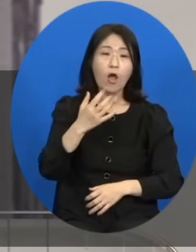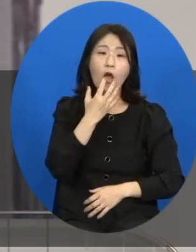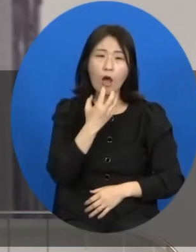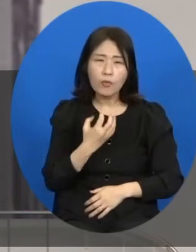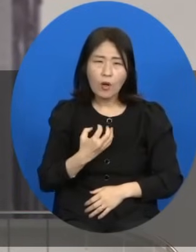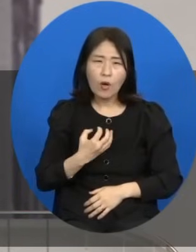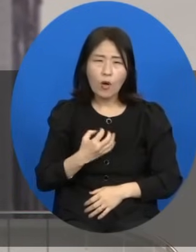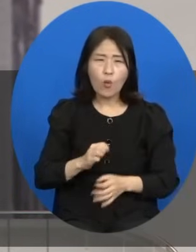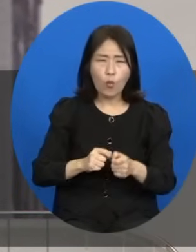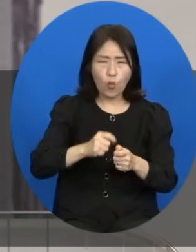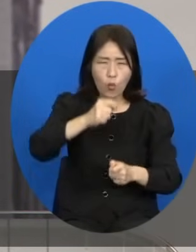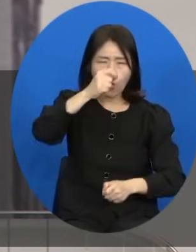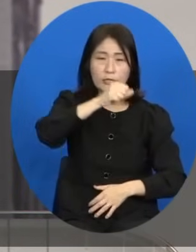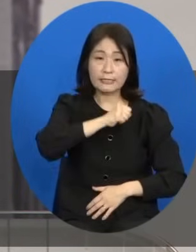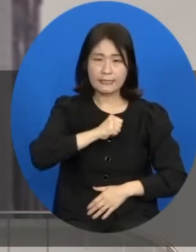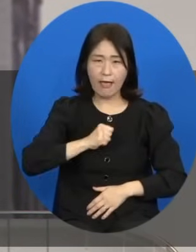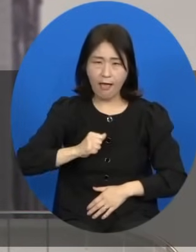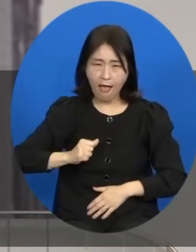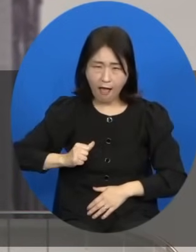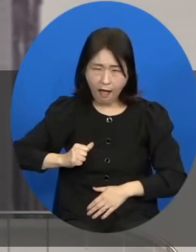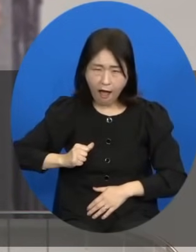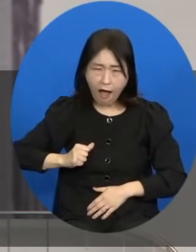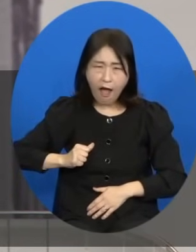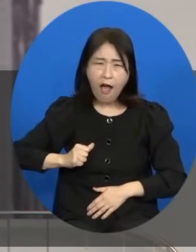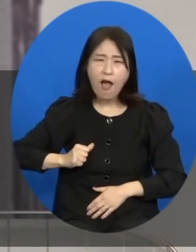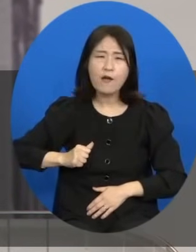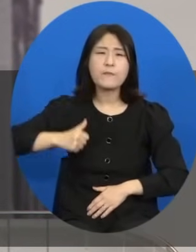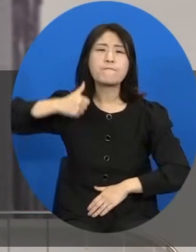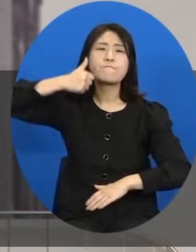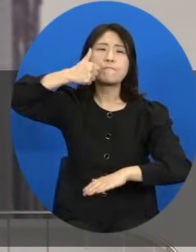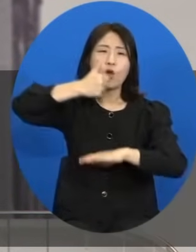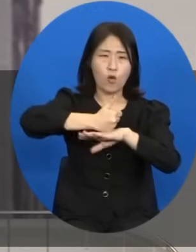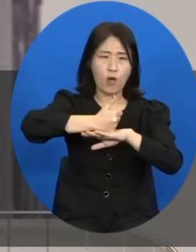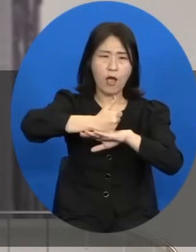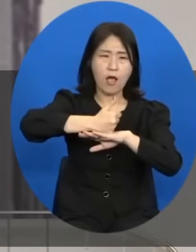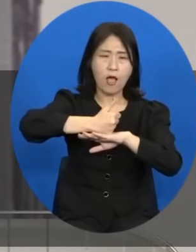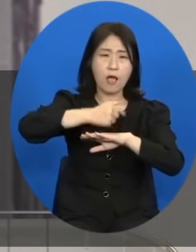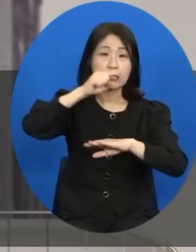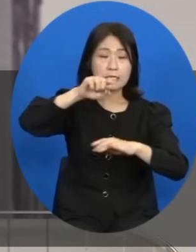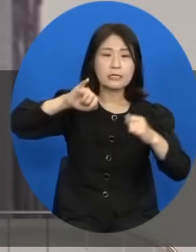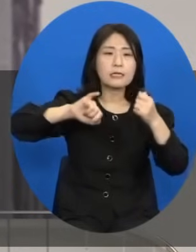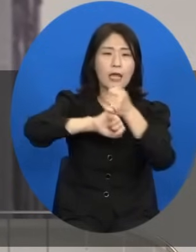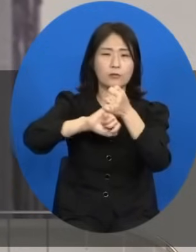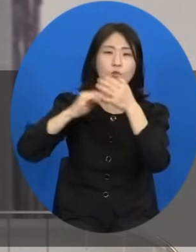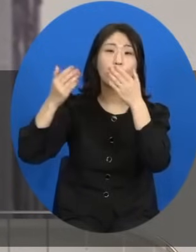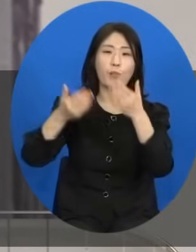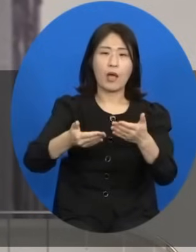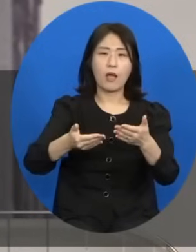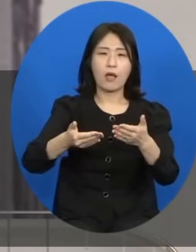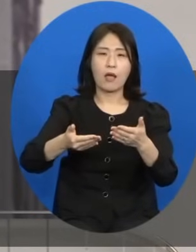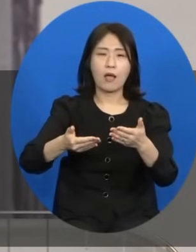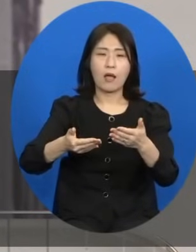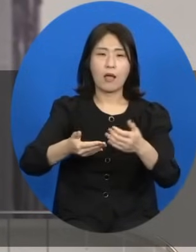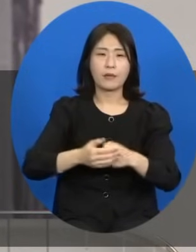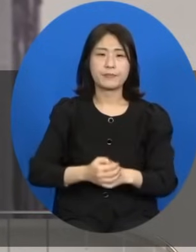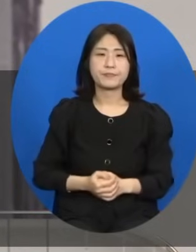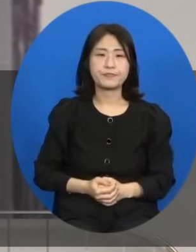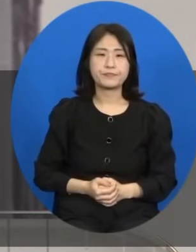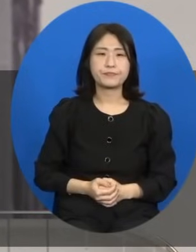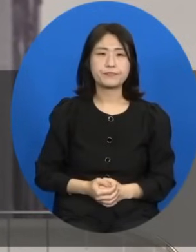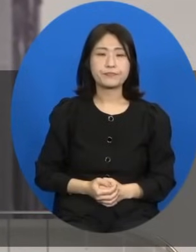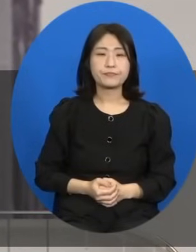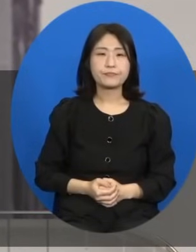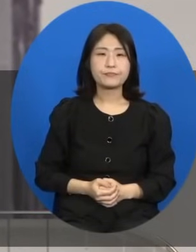오래참은 끝에 그 약속을 받은 것입니다 여기 오래참은 마크로 시라고 하는